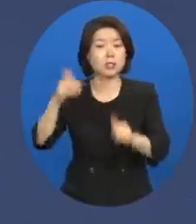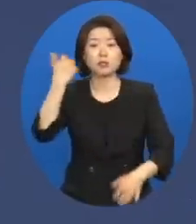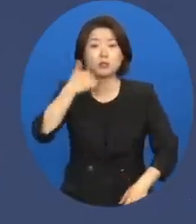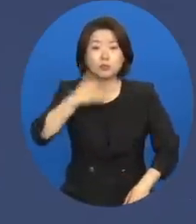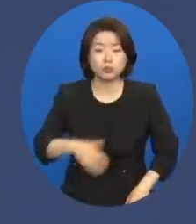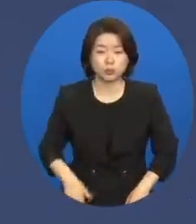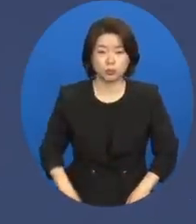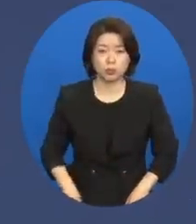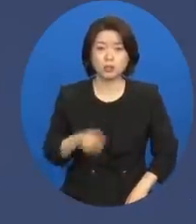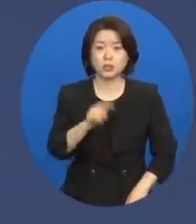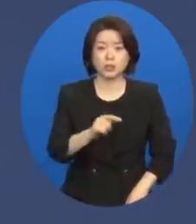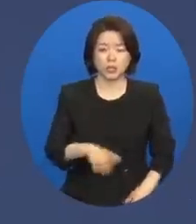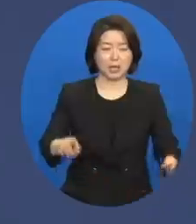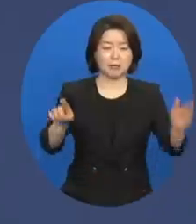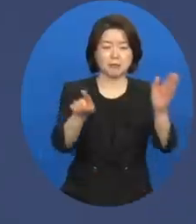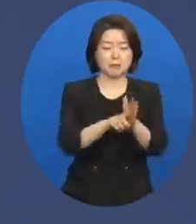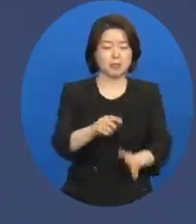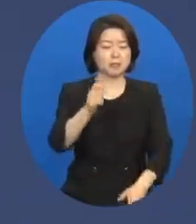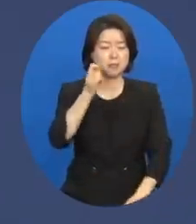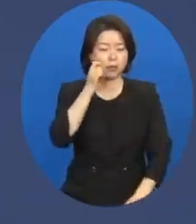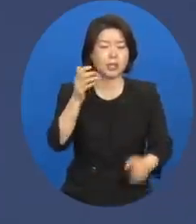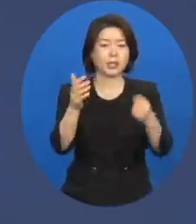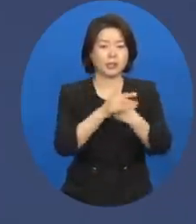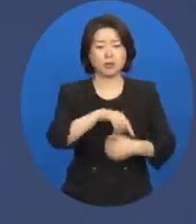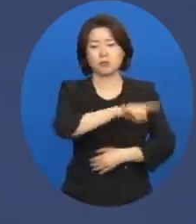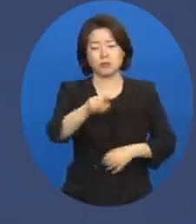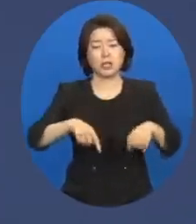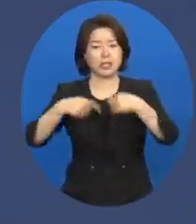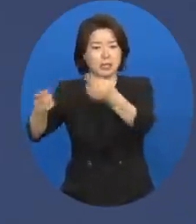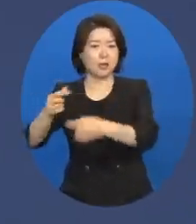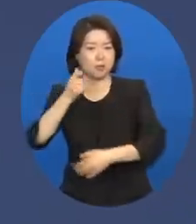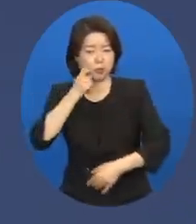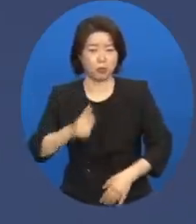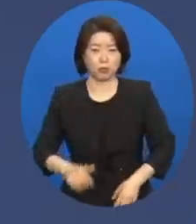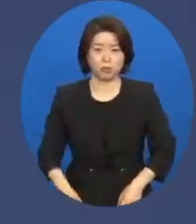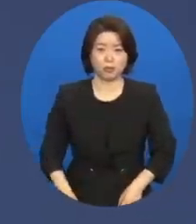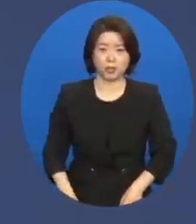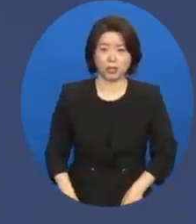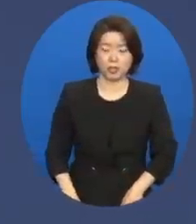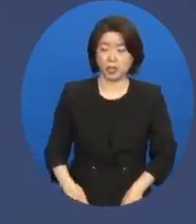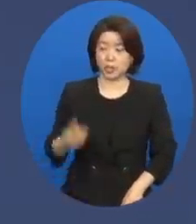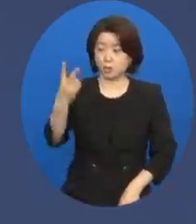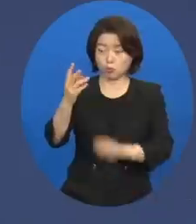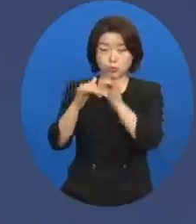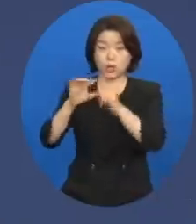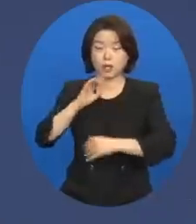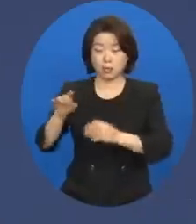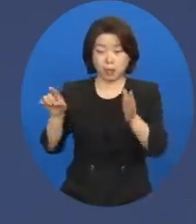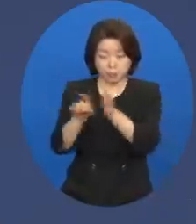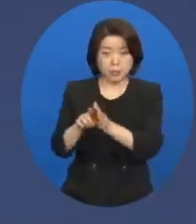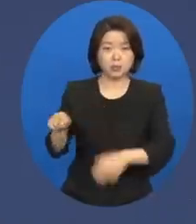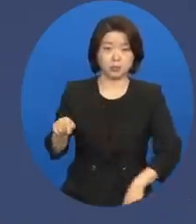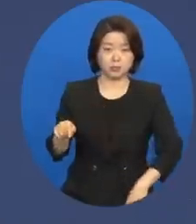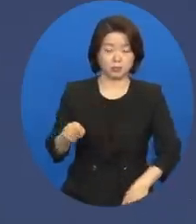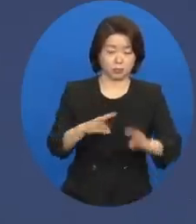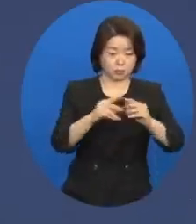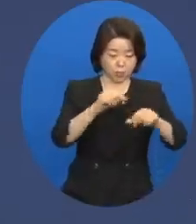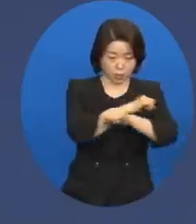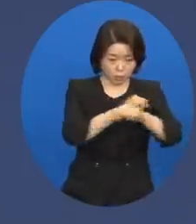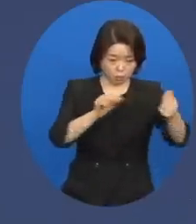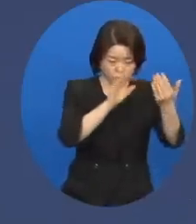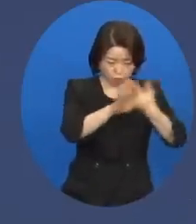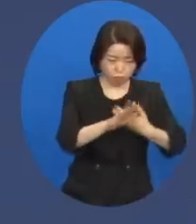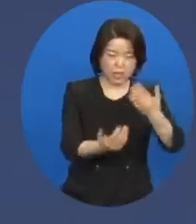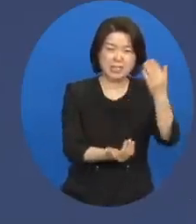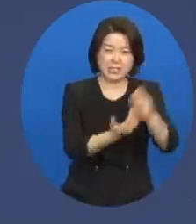이로 보건대 그들은 믿지 아니한 사람들이다, 이렇게 말씀을 해요. 그러니까 두 사람만 믿음, 물론 그 광야에서 이후에